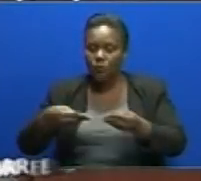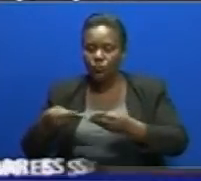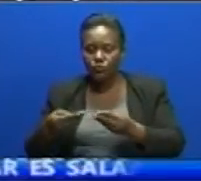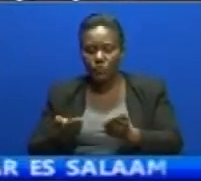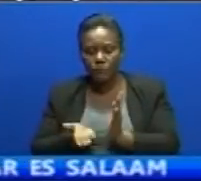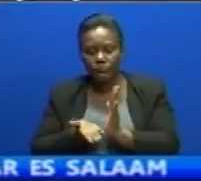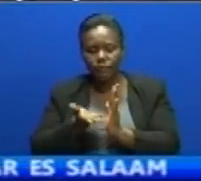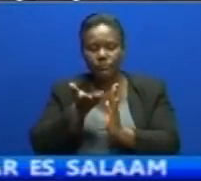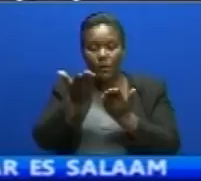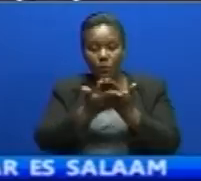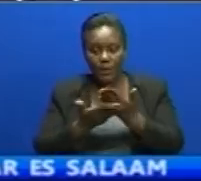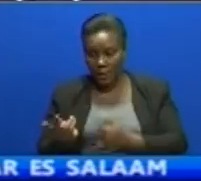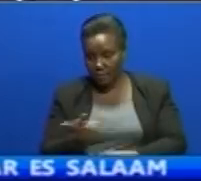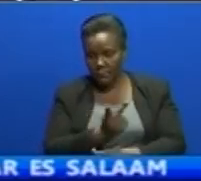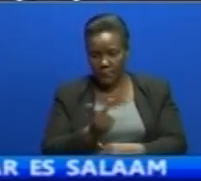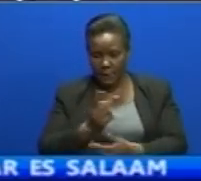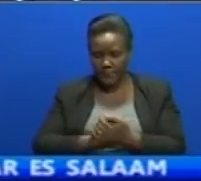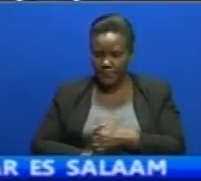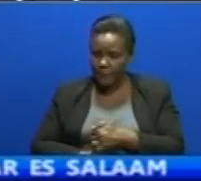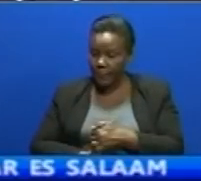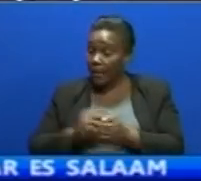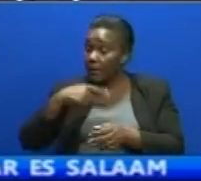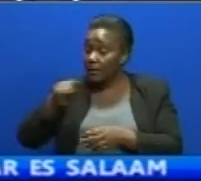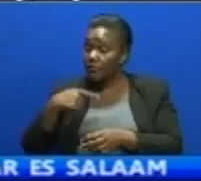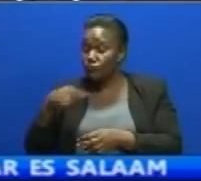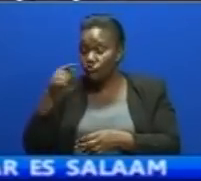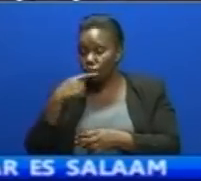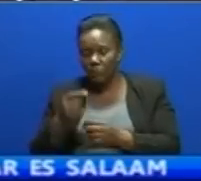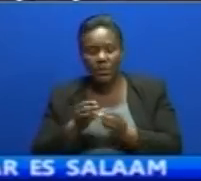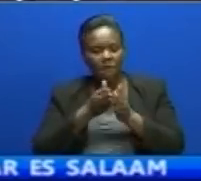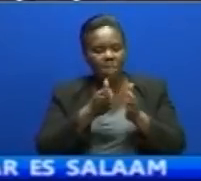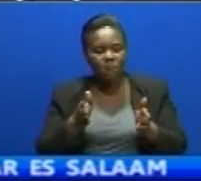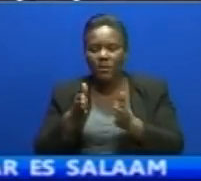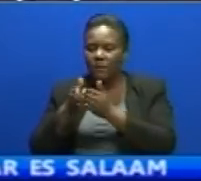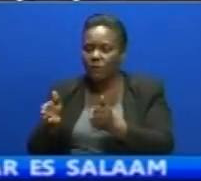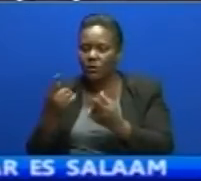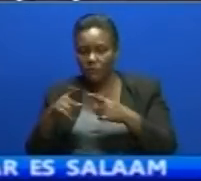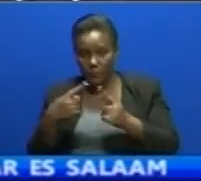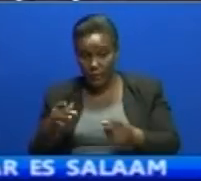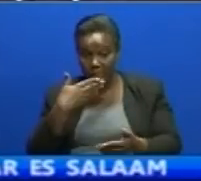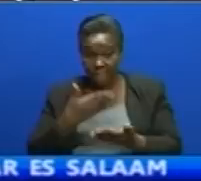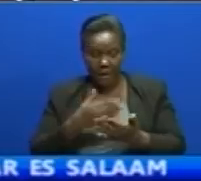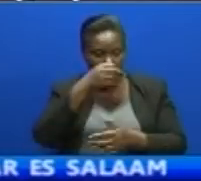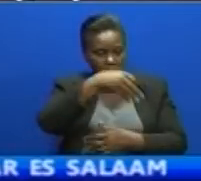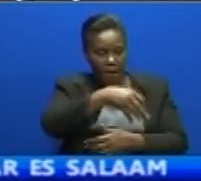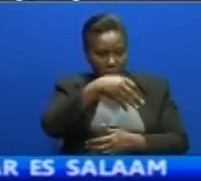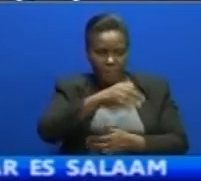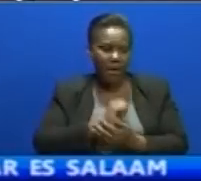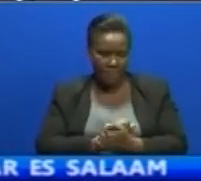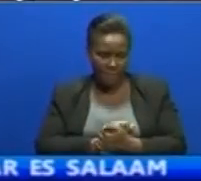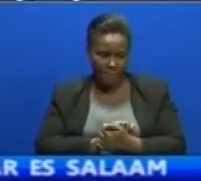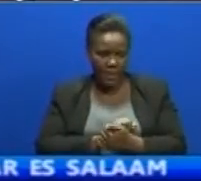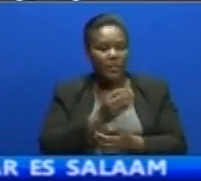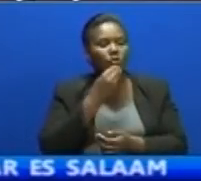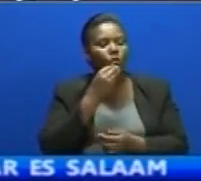ni zile zile fursa ambazo tulikuwa tunazisema, na tunajua kwa mfano Namibia wana uhaba mwingi wa